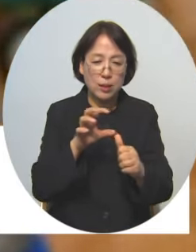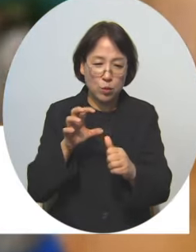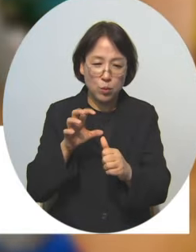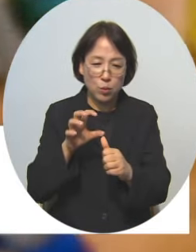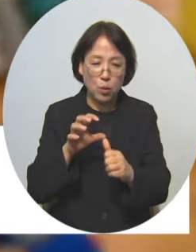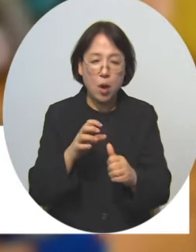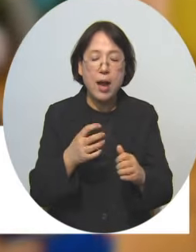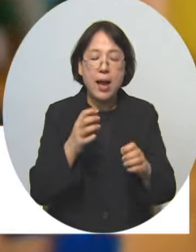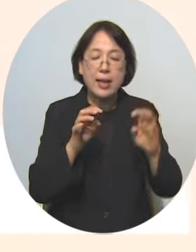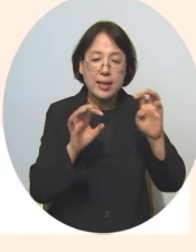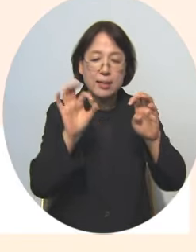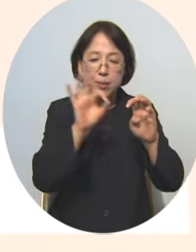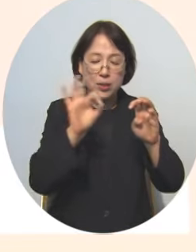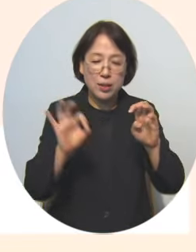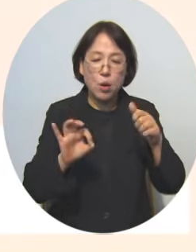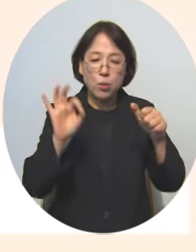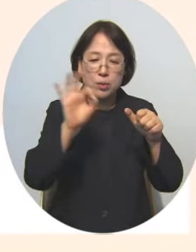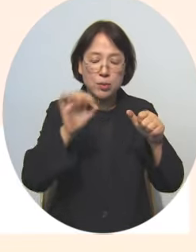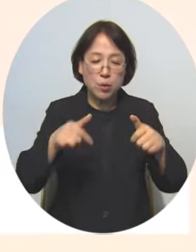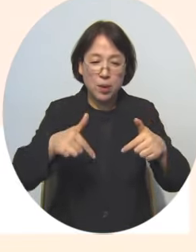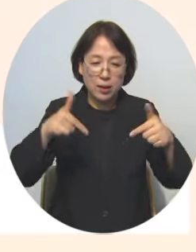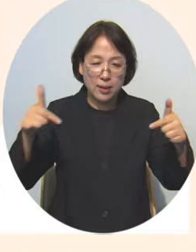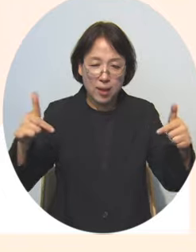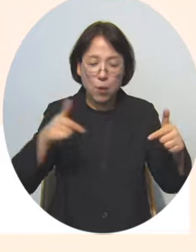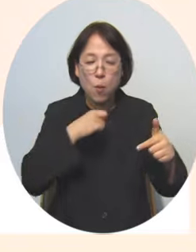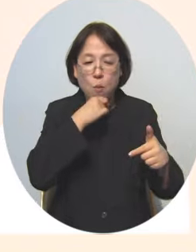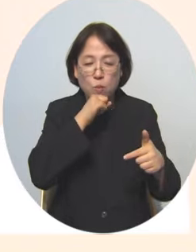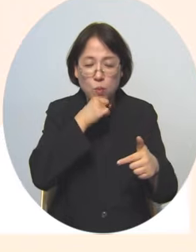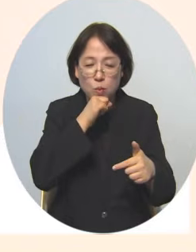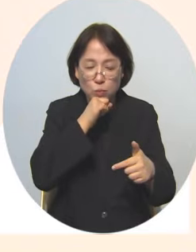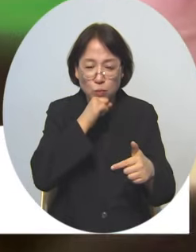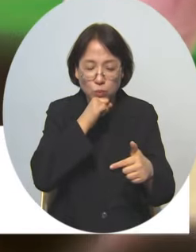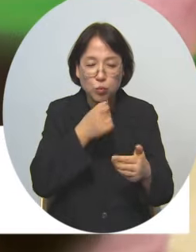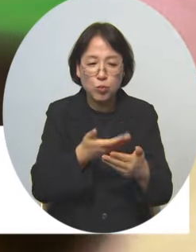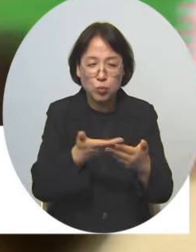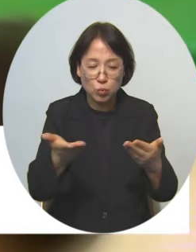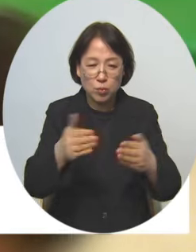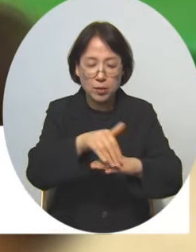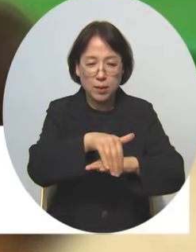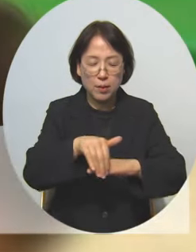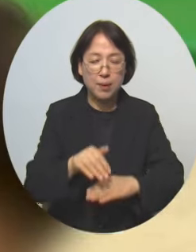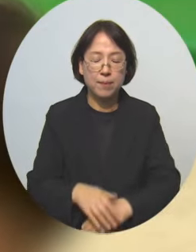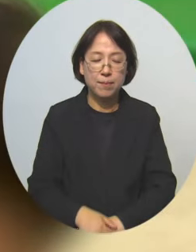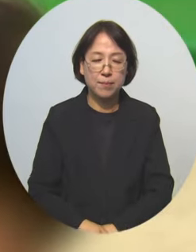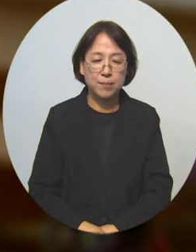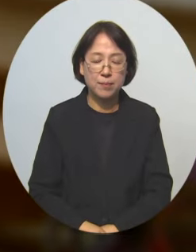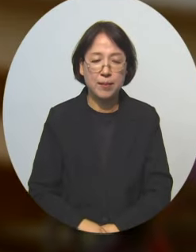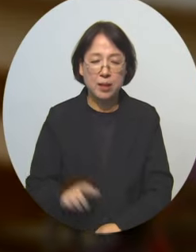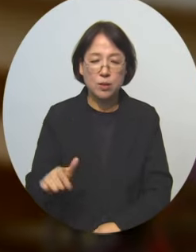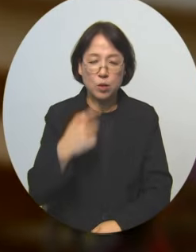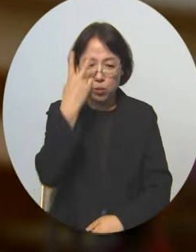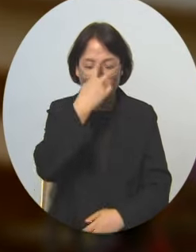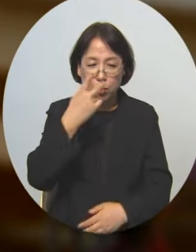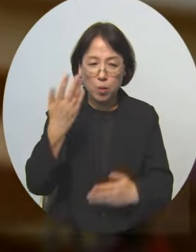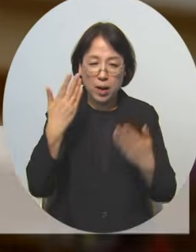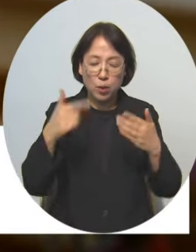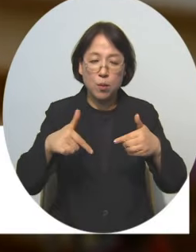50%로 확대하고 인센티브를 통해 직장 어린이집도 확대한다는 구상입니다. 늘봄 학교도